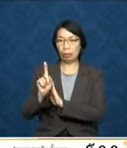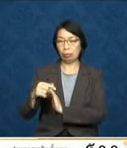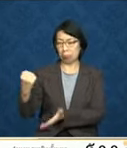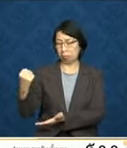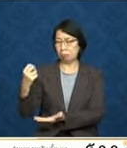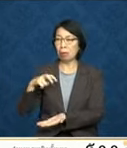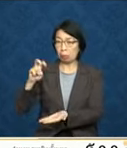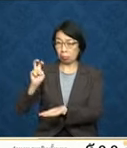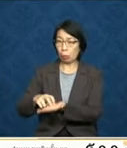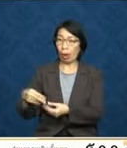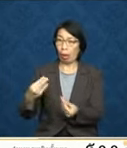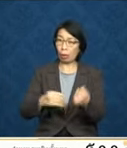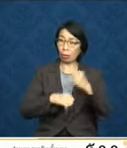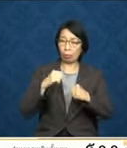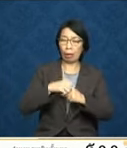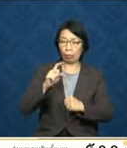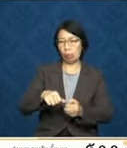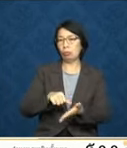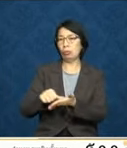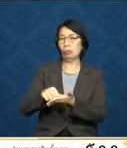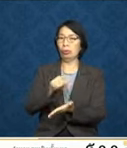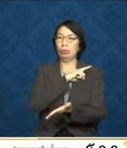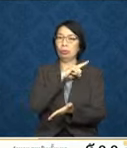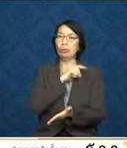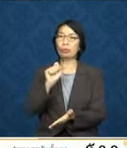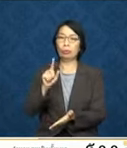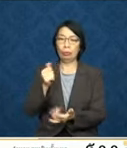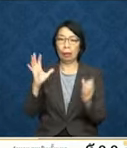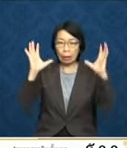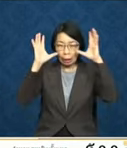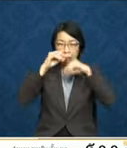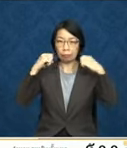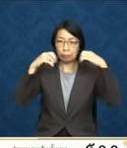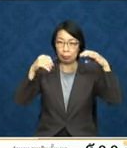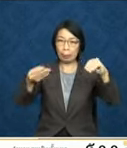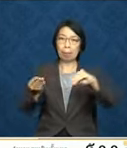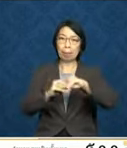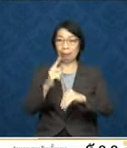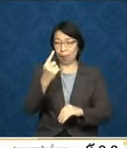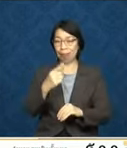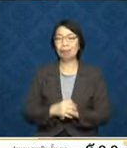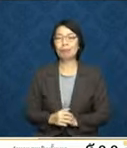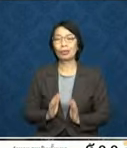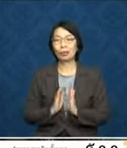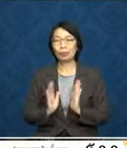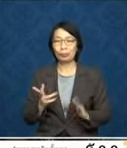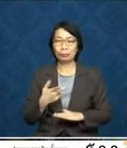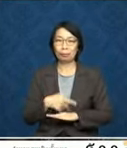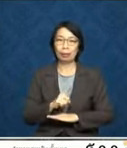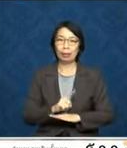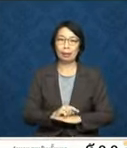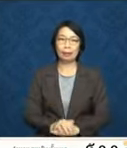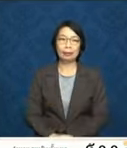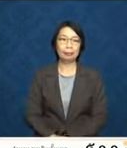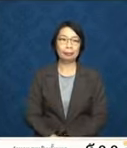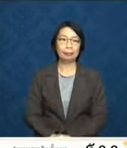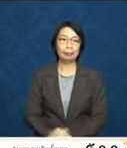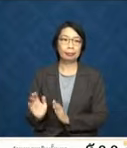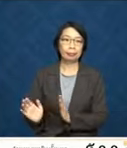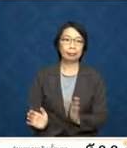าปรับปรุงแก้ไขถนนดังกล่าวและเพิ่มไฟส่องสว่างในยามค่ำคืนด้วยครับขอบคุณครับท่านประธาน ขอเชิญคุณ